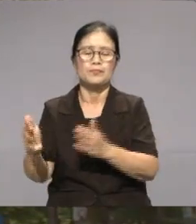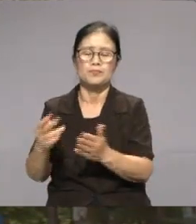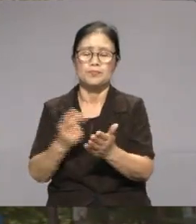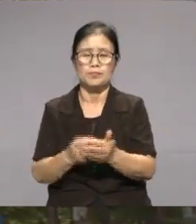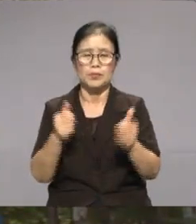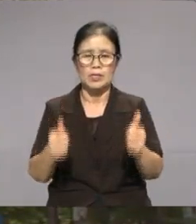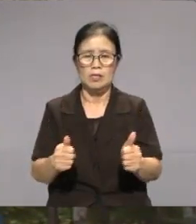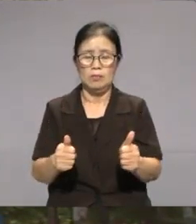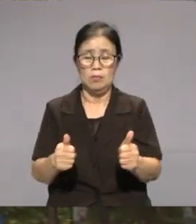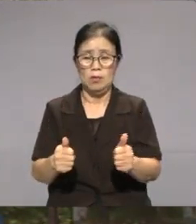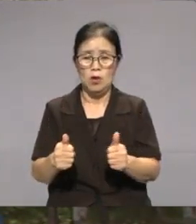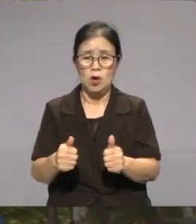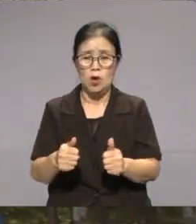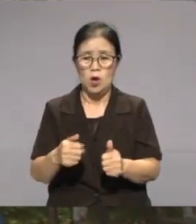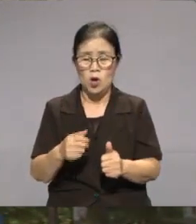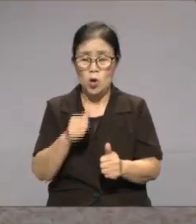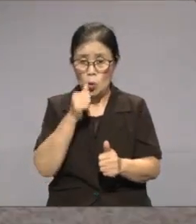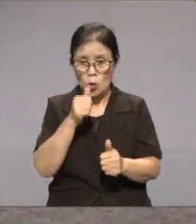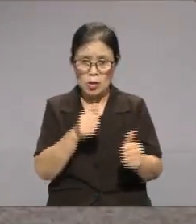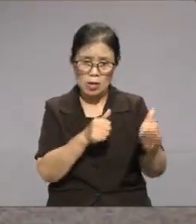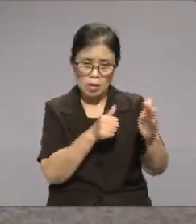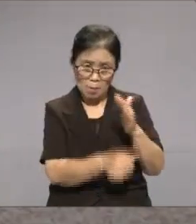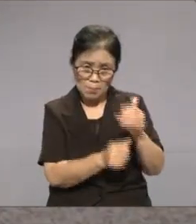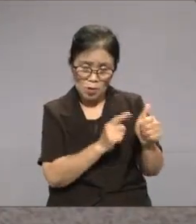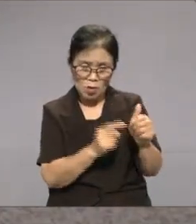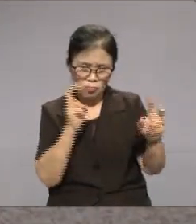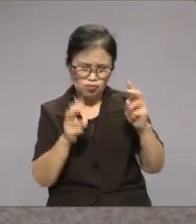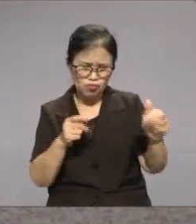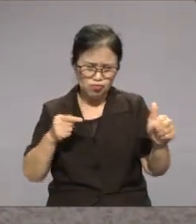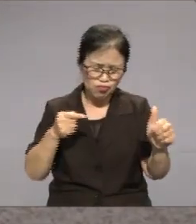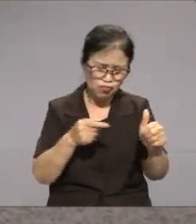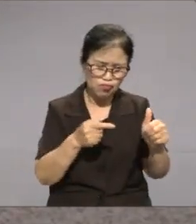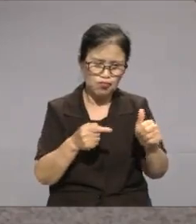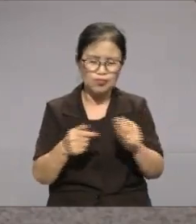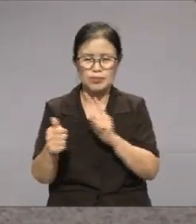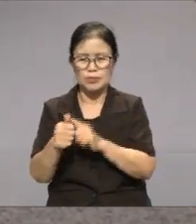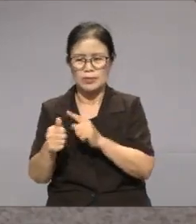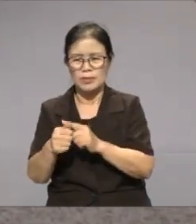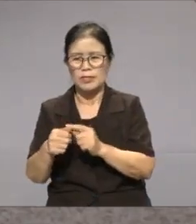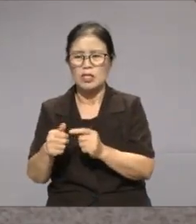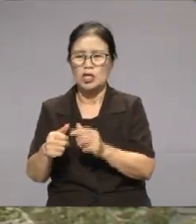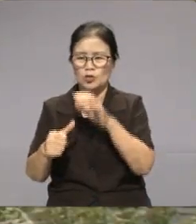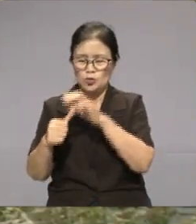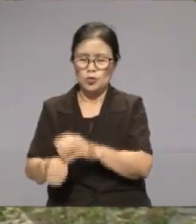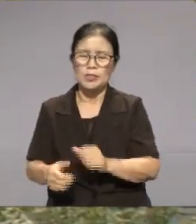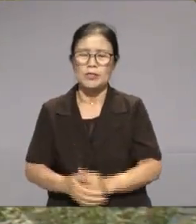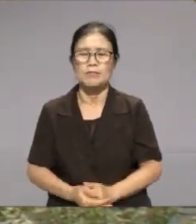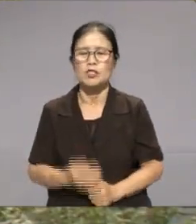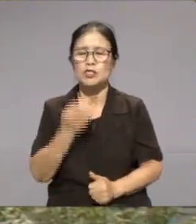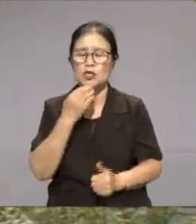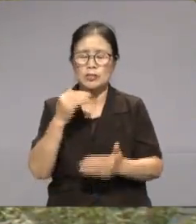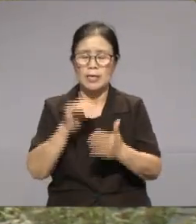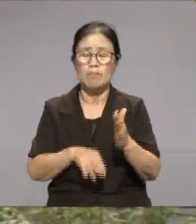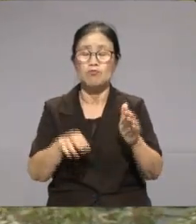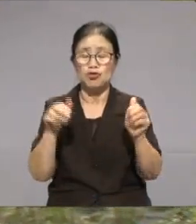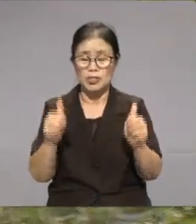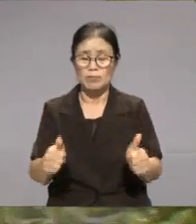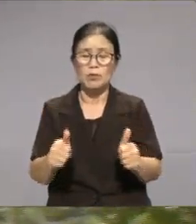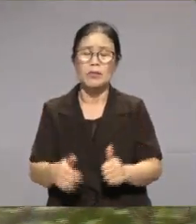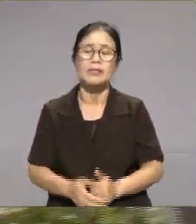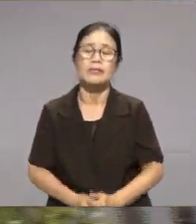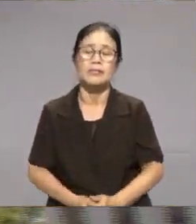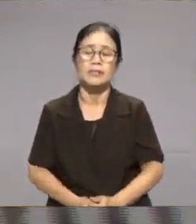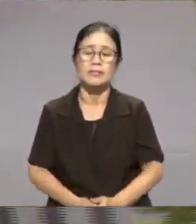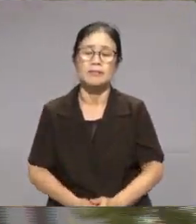법정에서 재판을 받던 코인 업체 대표를 흉기로 공격한 50대 남성 A씨가 구속됐습니다. 서울 남부지법 한정석